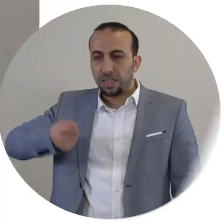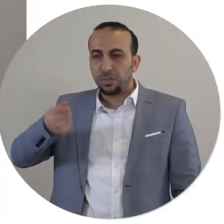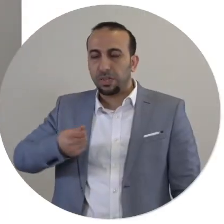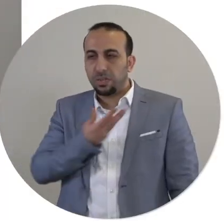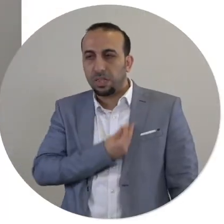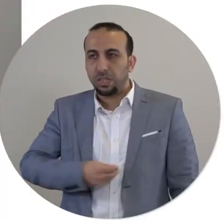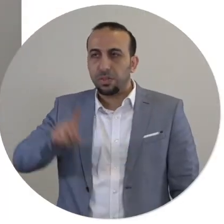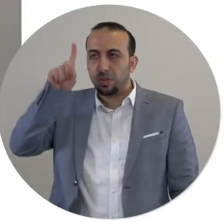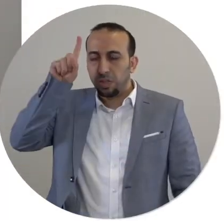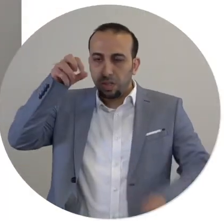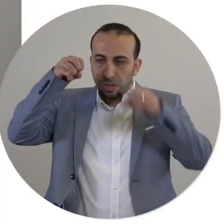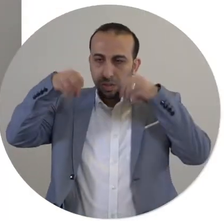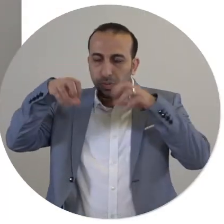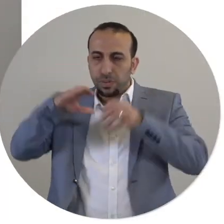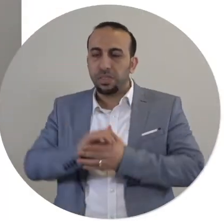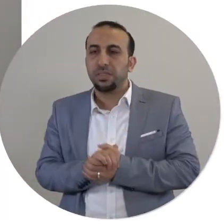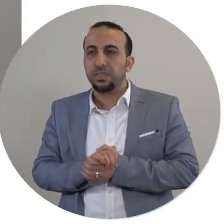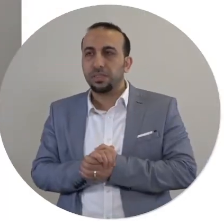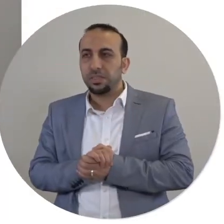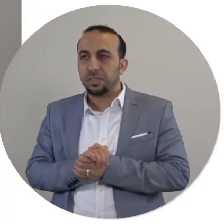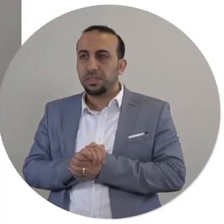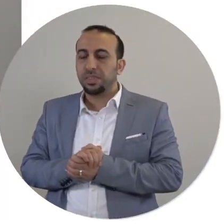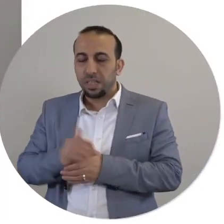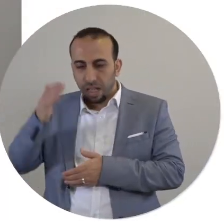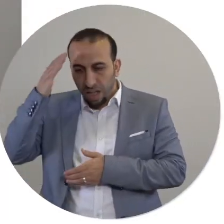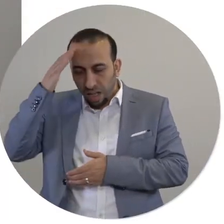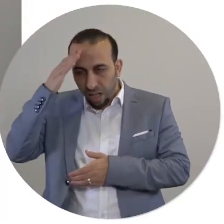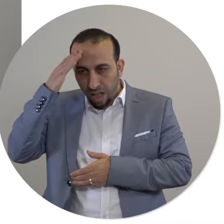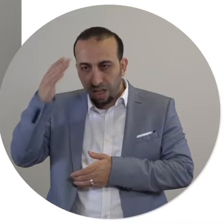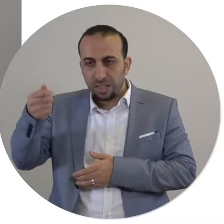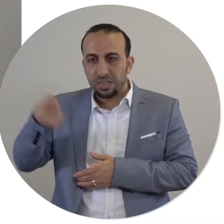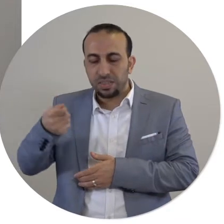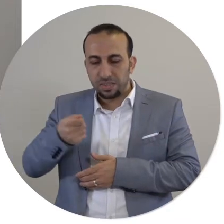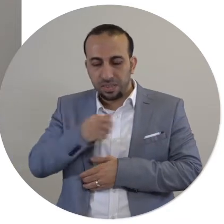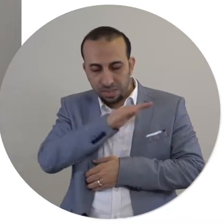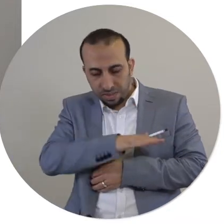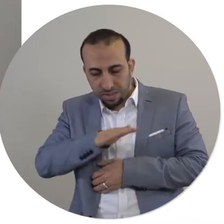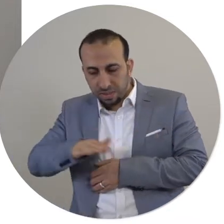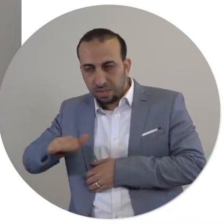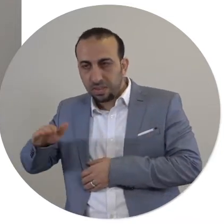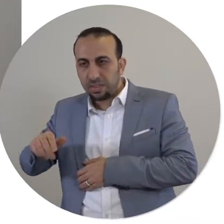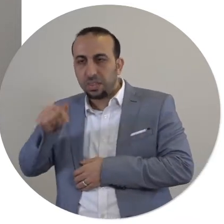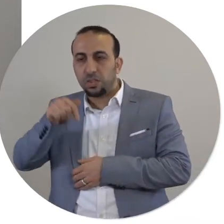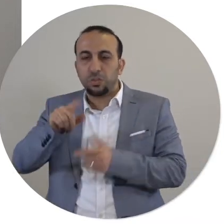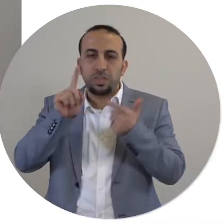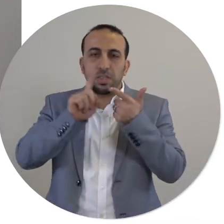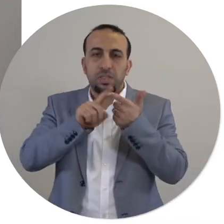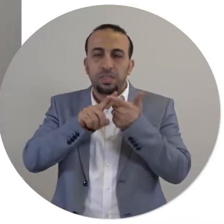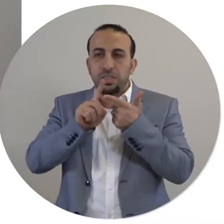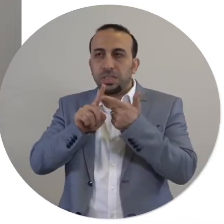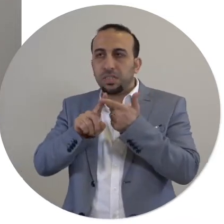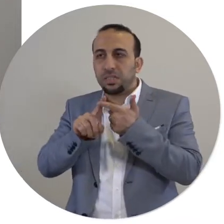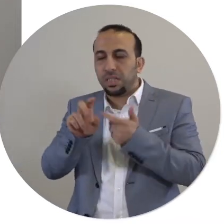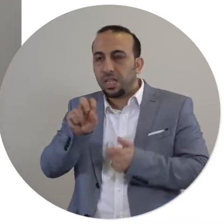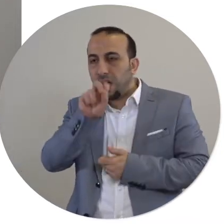السلام عليكم ورحمة الله وبركاته. نجدد الترحاب بكم أعزائي الطلبة في الحلقة الثانية من منهج قضايا البيئة والتنمية